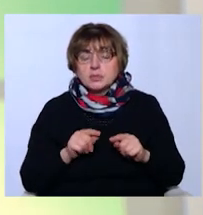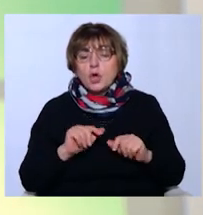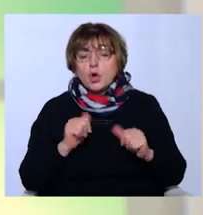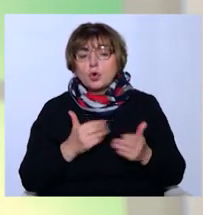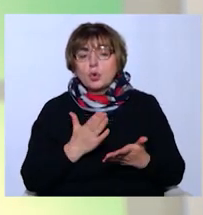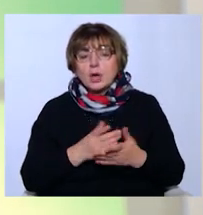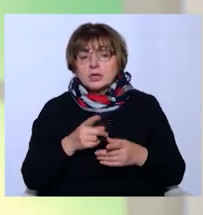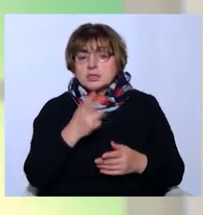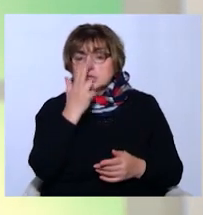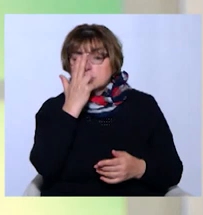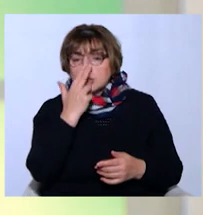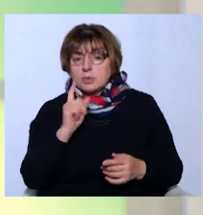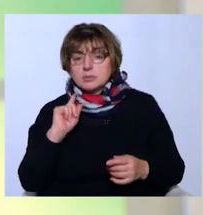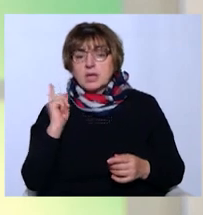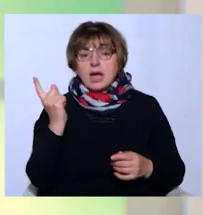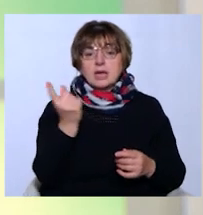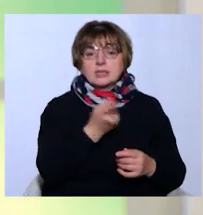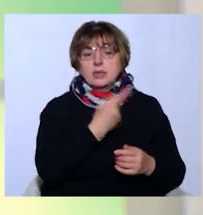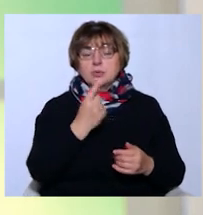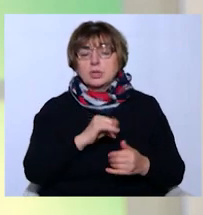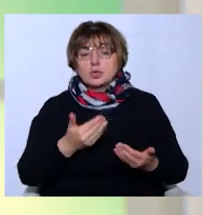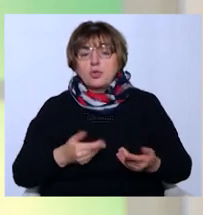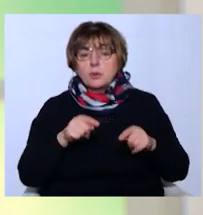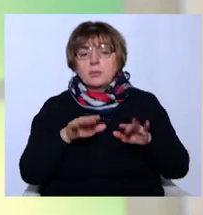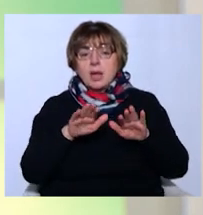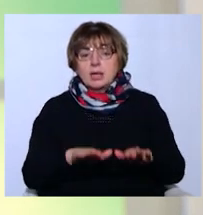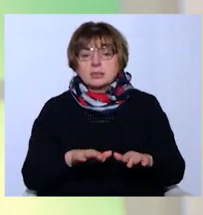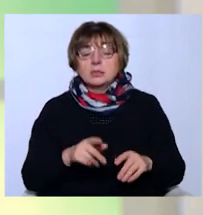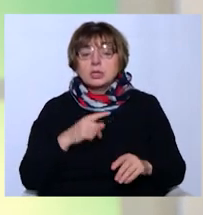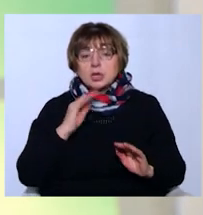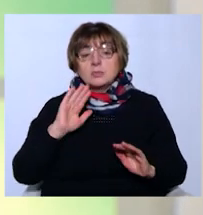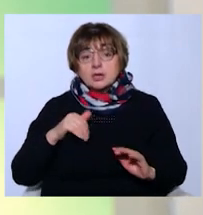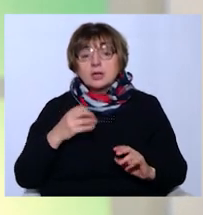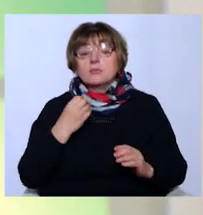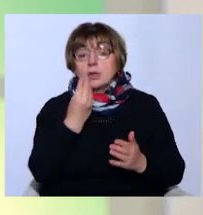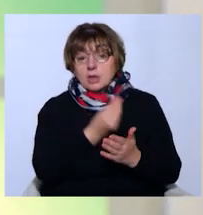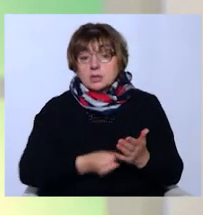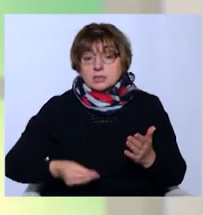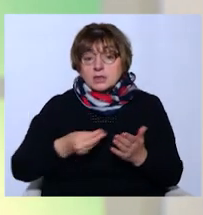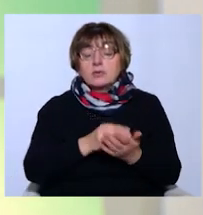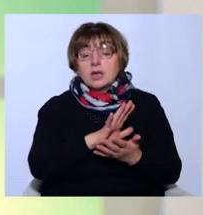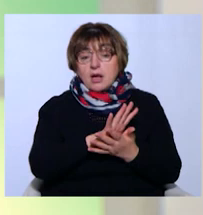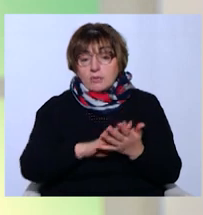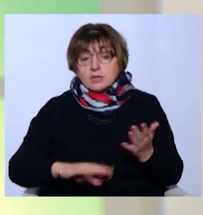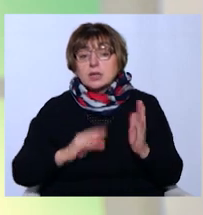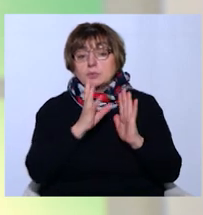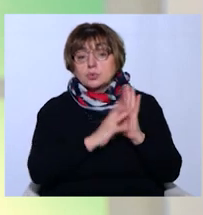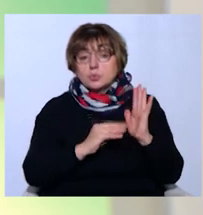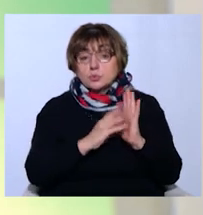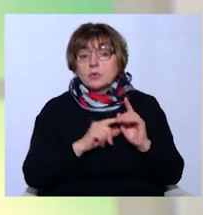როგორ არიან შეგუებული თავის საარსებო გარემოს. შემდეგ გაკვეთილზე ჩვენ კვლავ გავაგრძელებთ ძუძუმწოვრებზე საუბარს,